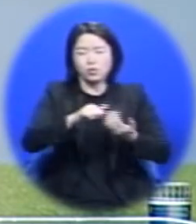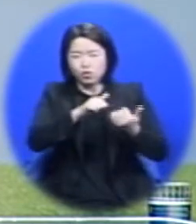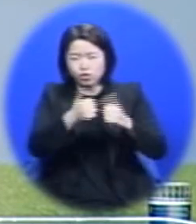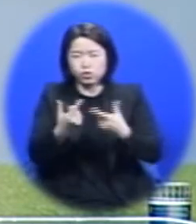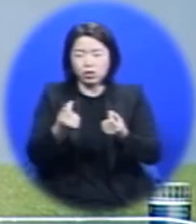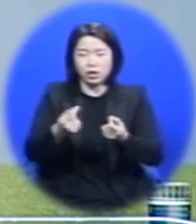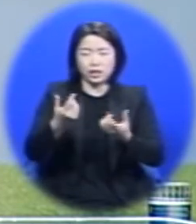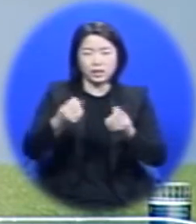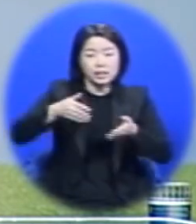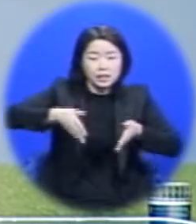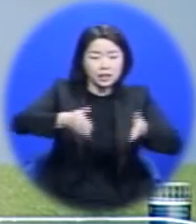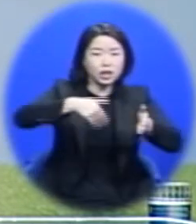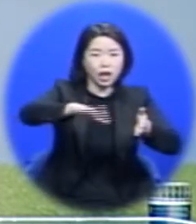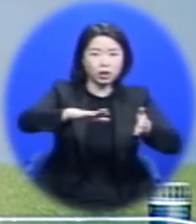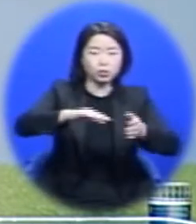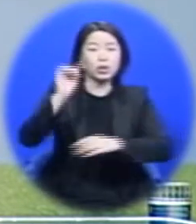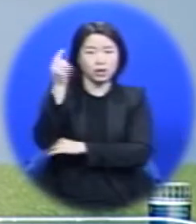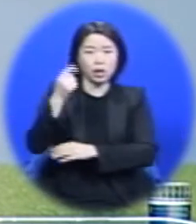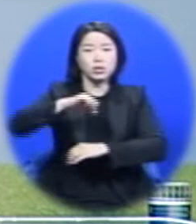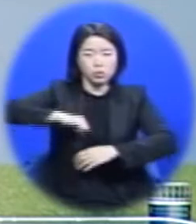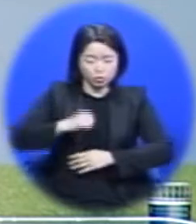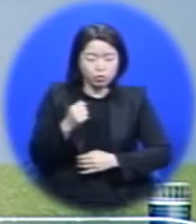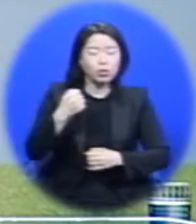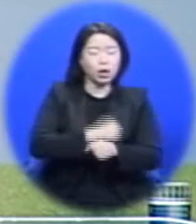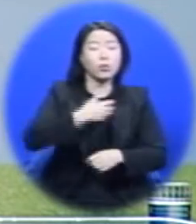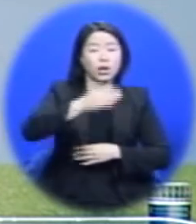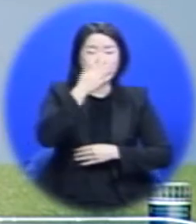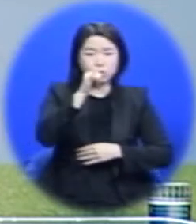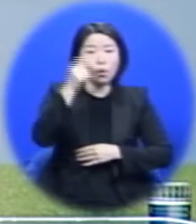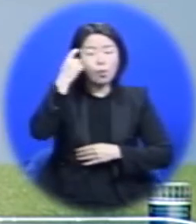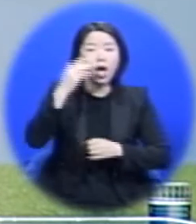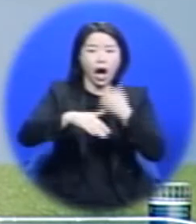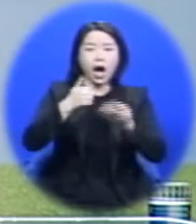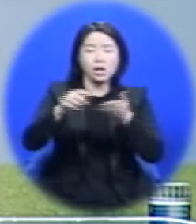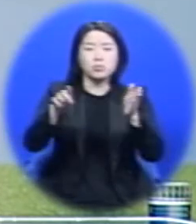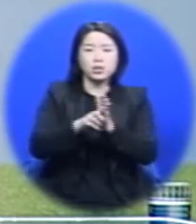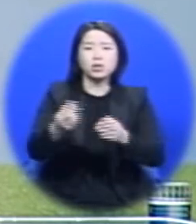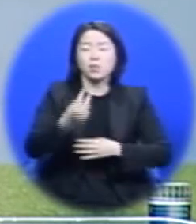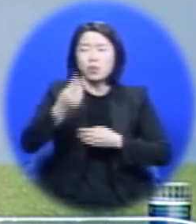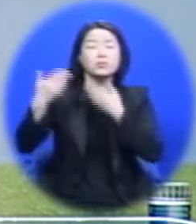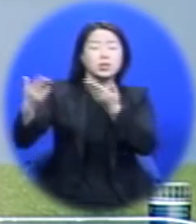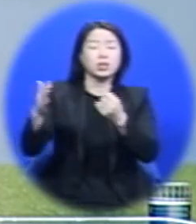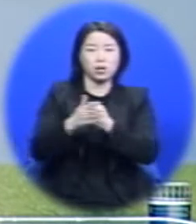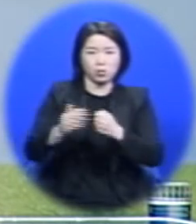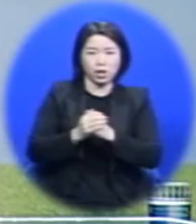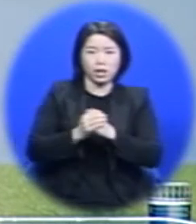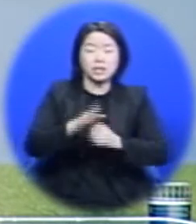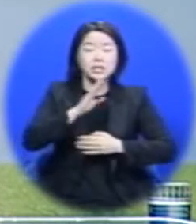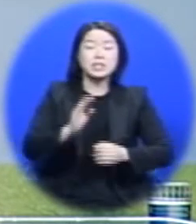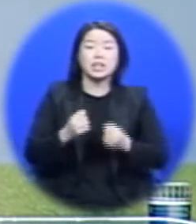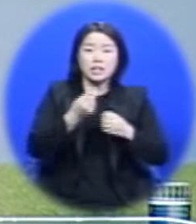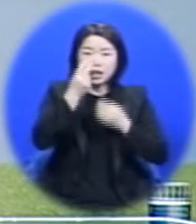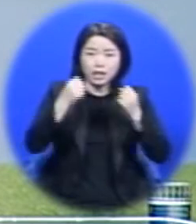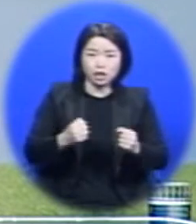가라 그래도 다윗은 갑니다. 왜? 하나님 믿는데 목숨을 걸었기 때문에. 하나님 진짜 살아계시고 하나님이 나를 사랑하시고